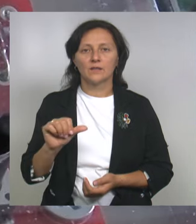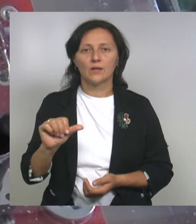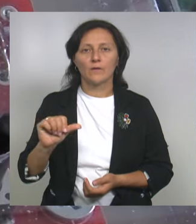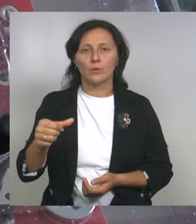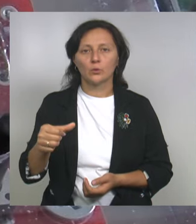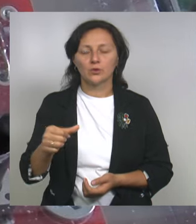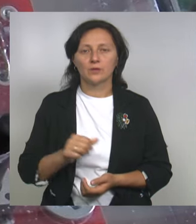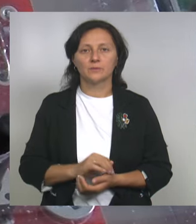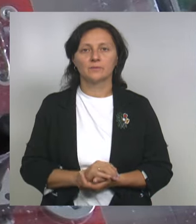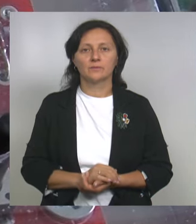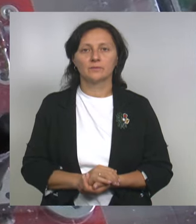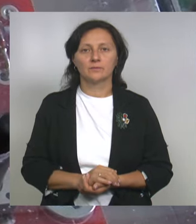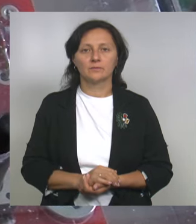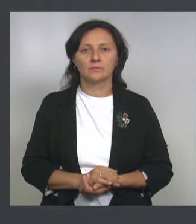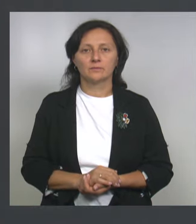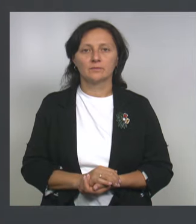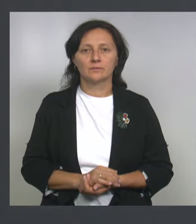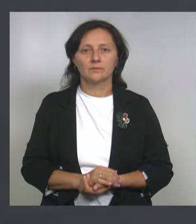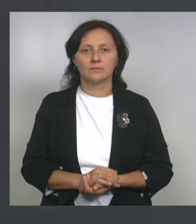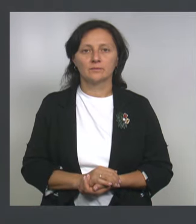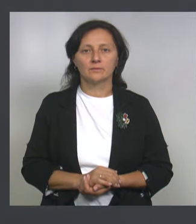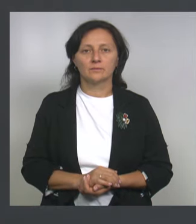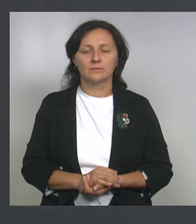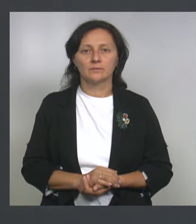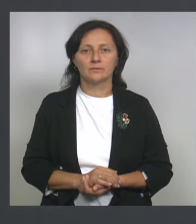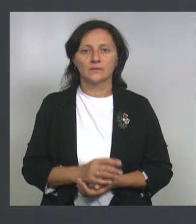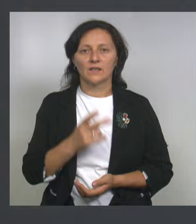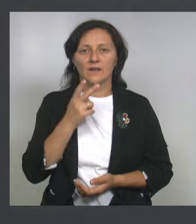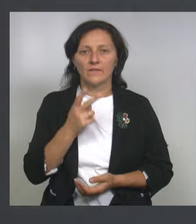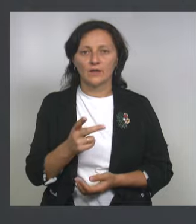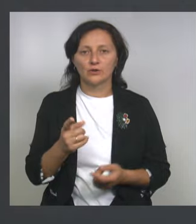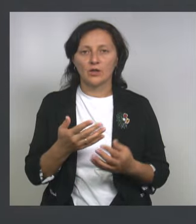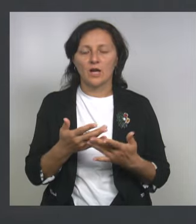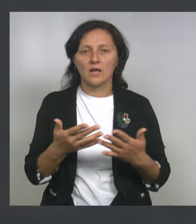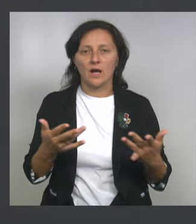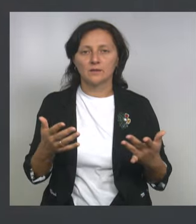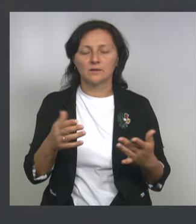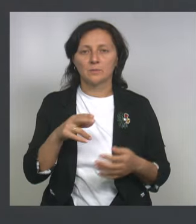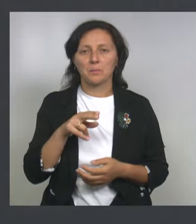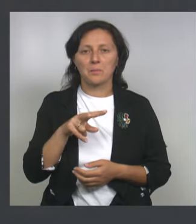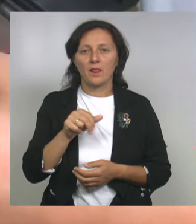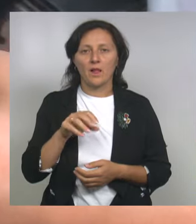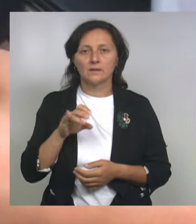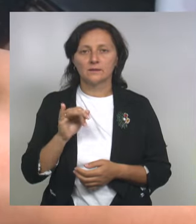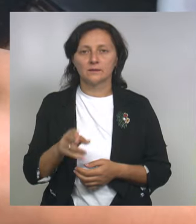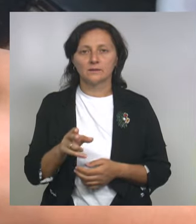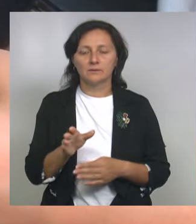установку. На частоте 200 Гц. Видим, что разные виды пластика ушли в разные